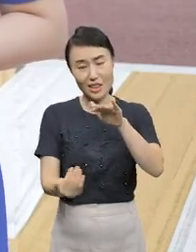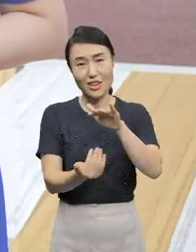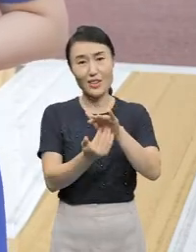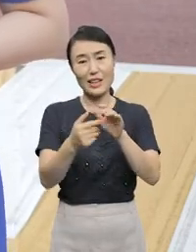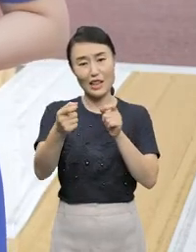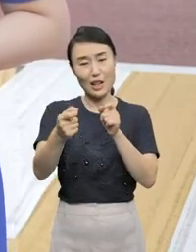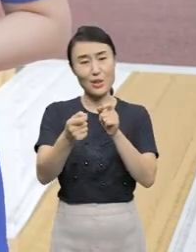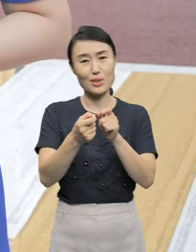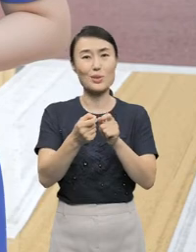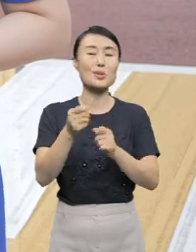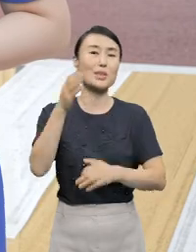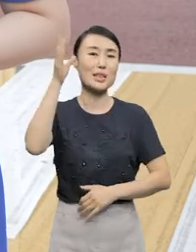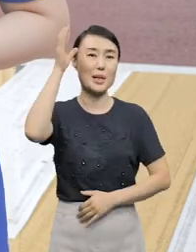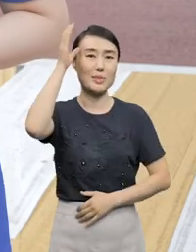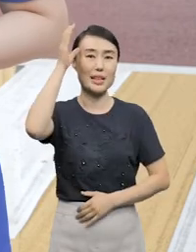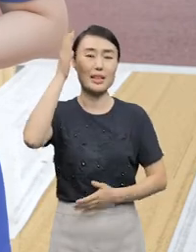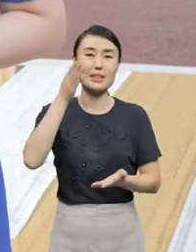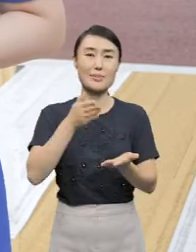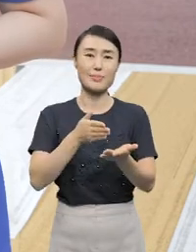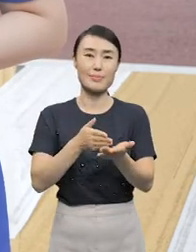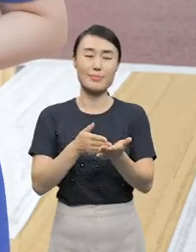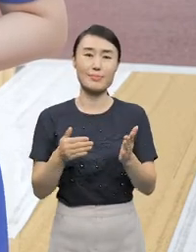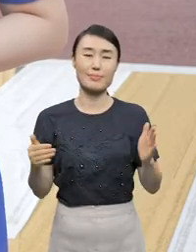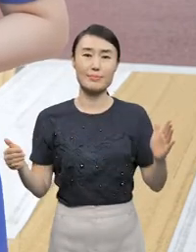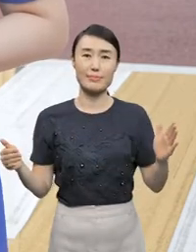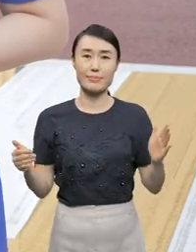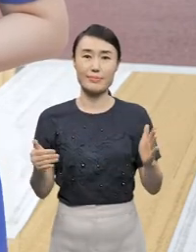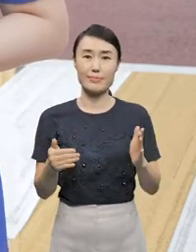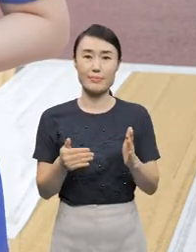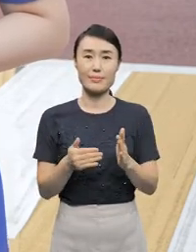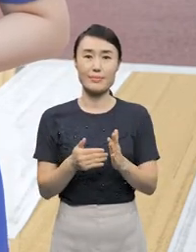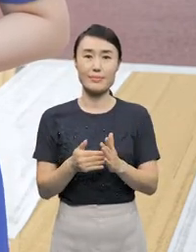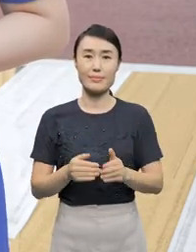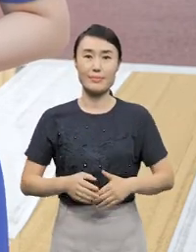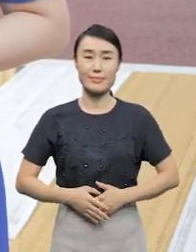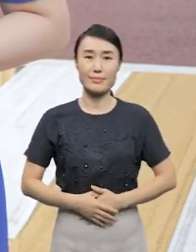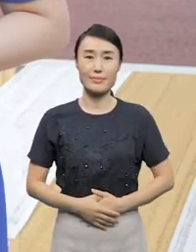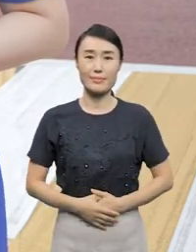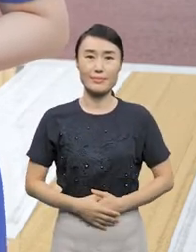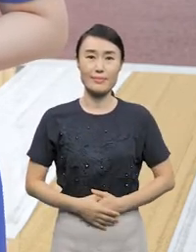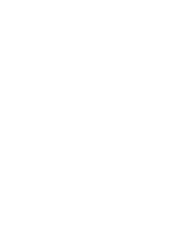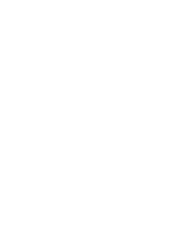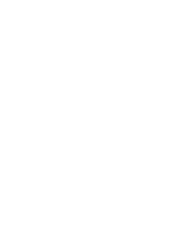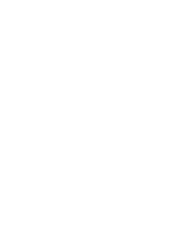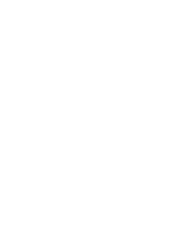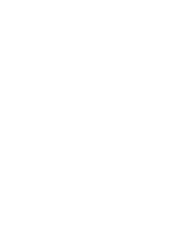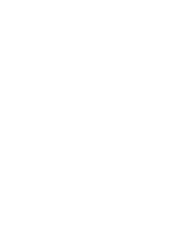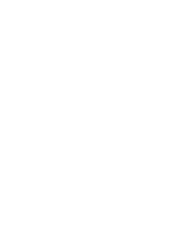것으로 보입니다. 인공지능 중심 도시에서 헬로 광주 정지현입니다.